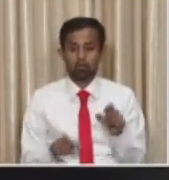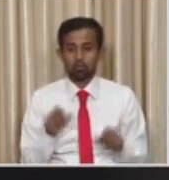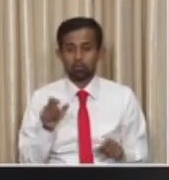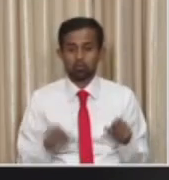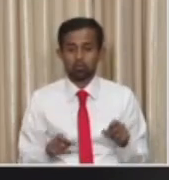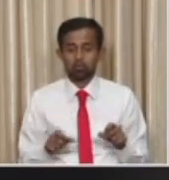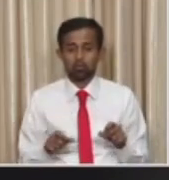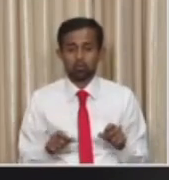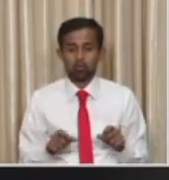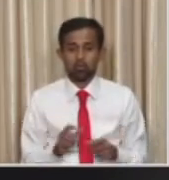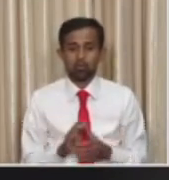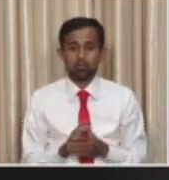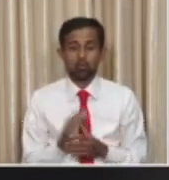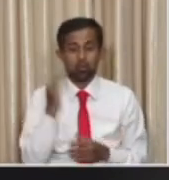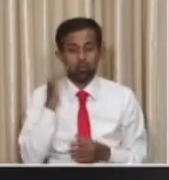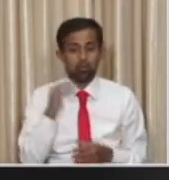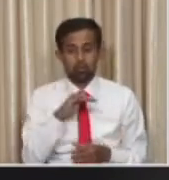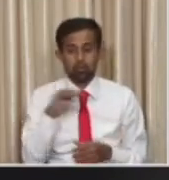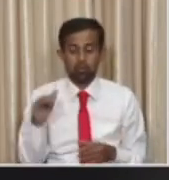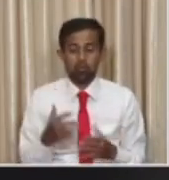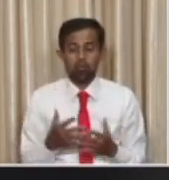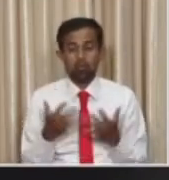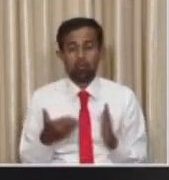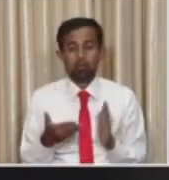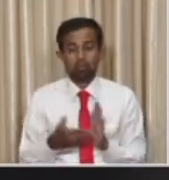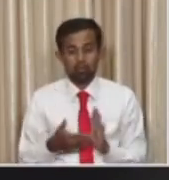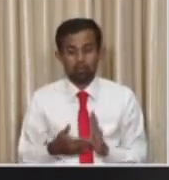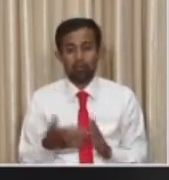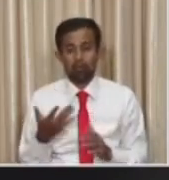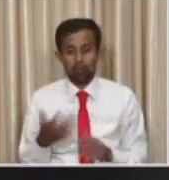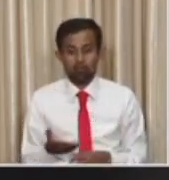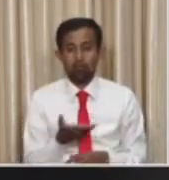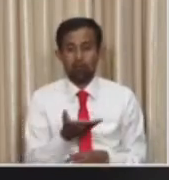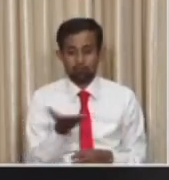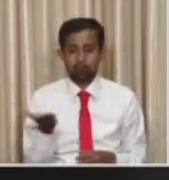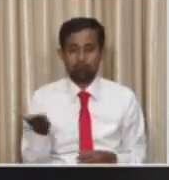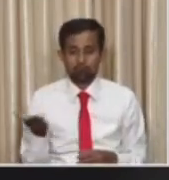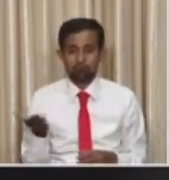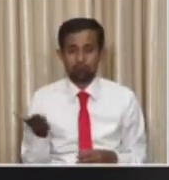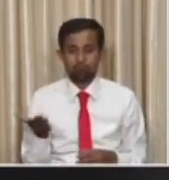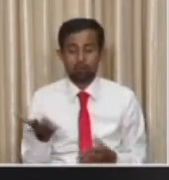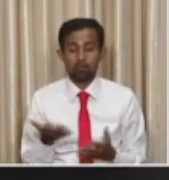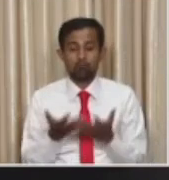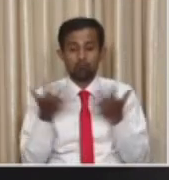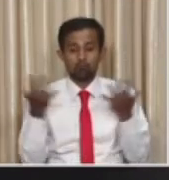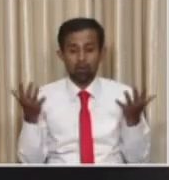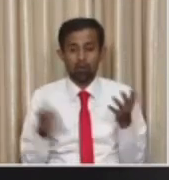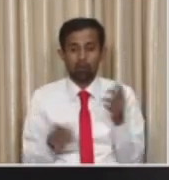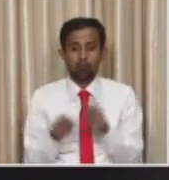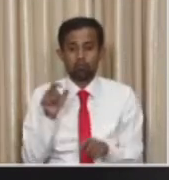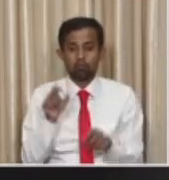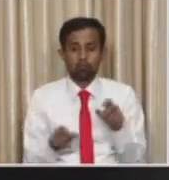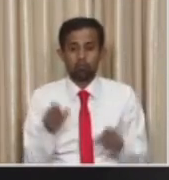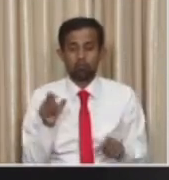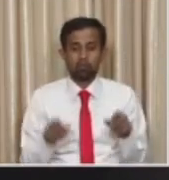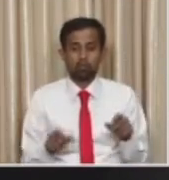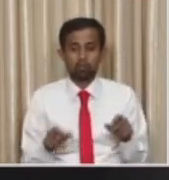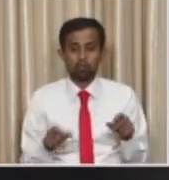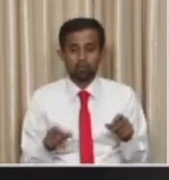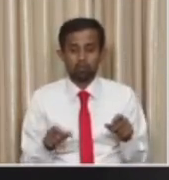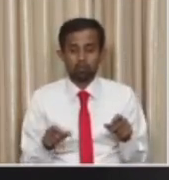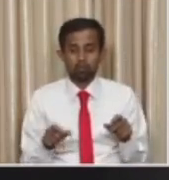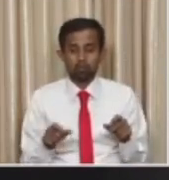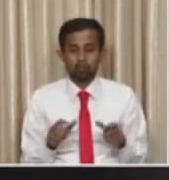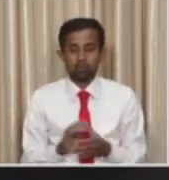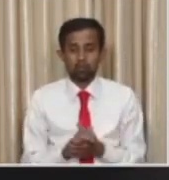ජනතාව, සාමාන්‍ය පුරවැසියෝ මොනතරම් පීඩනයට ලක් වෙලා තියෙනවද. ඒ වගේම විශාල පිරිසක් මේ නිසා